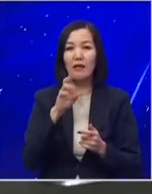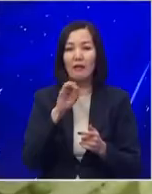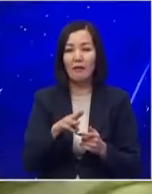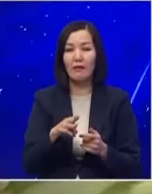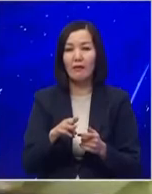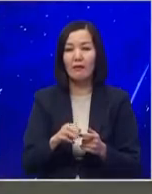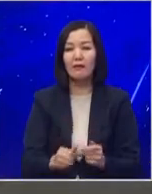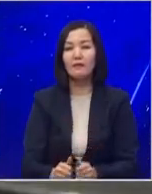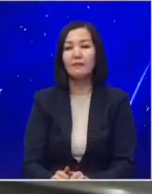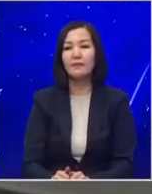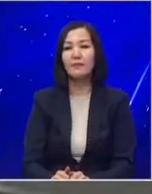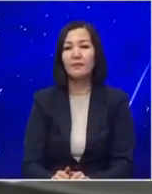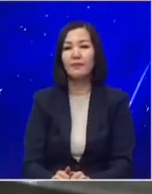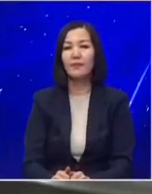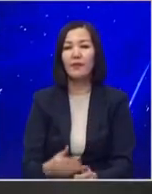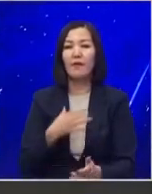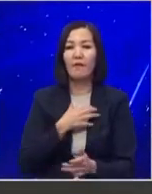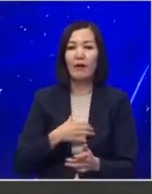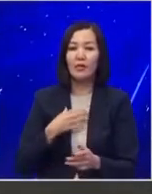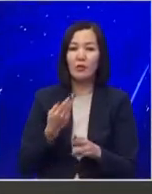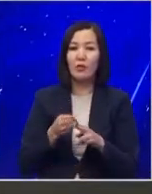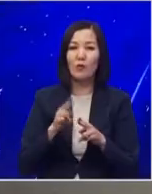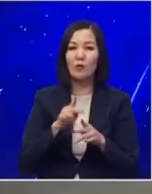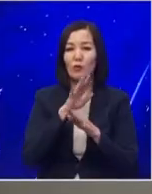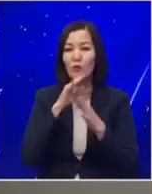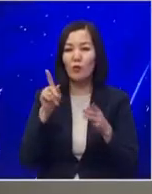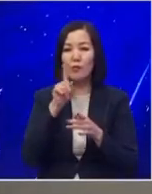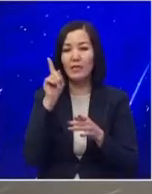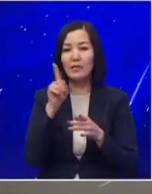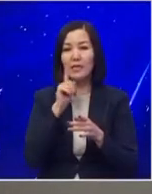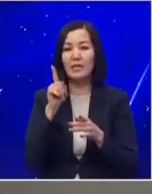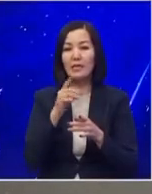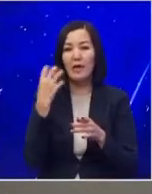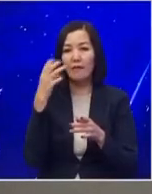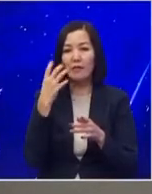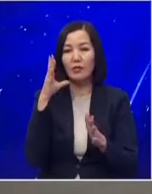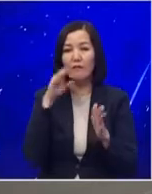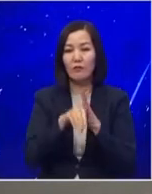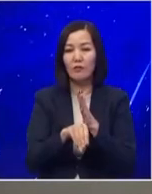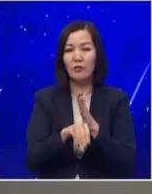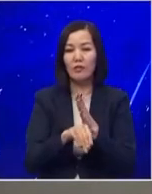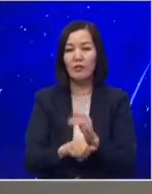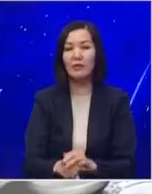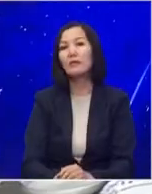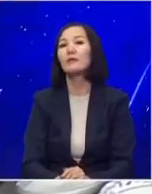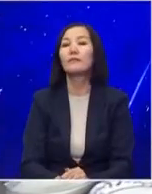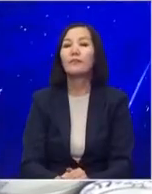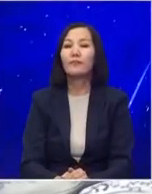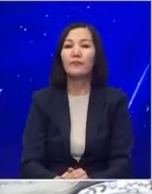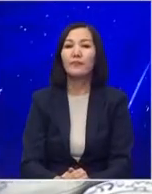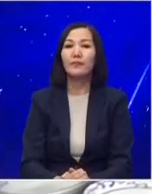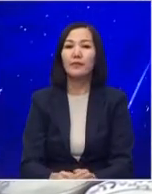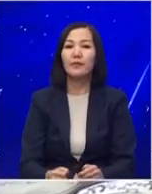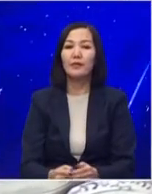не имеет особого значения важно чтобы было много зелени и овощей не меньше внимания уделите и оформлению блюд вот такой вот